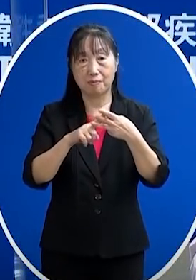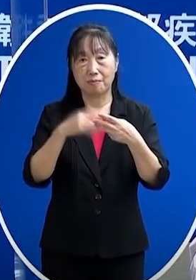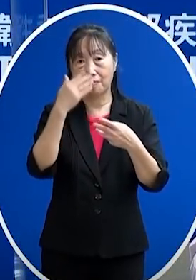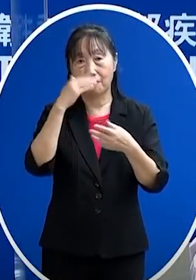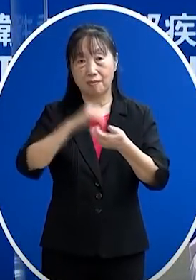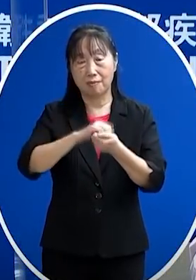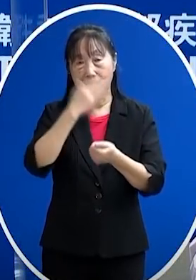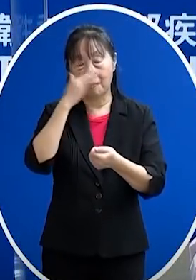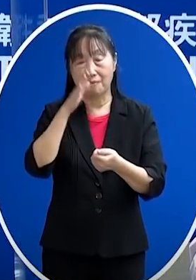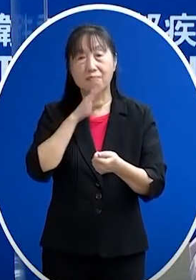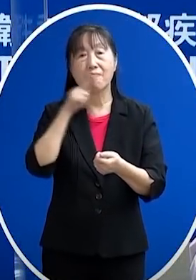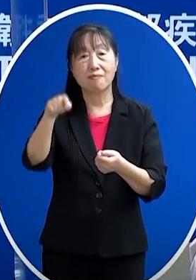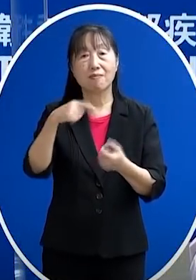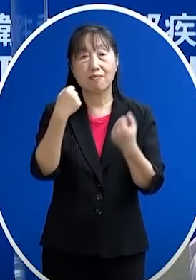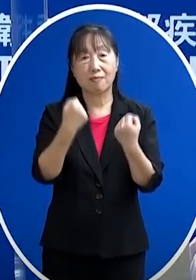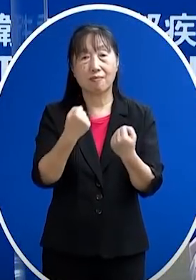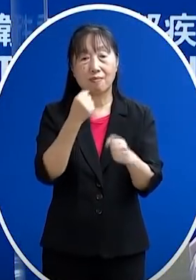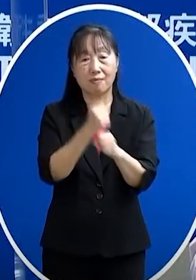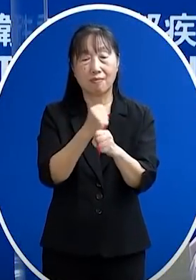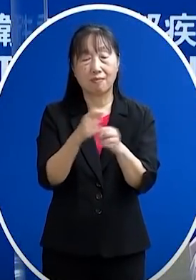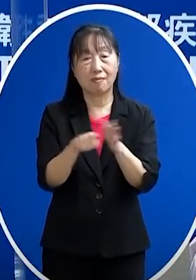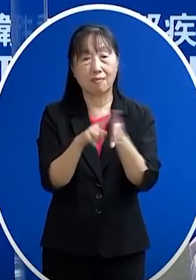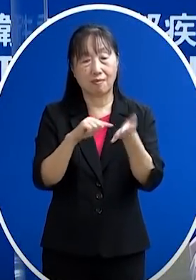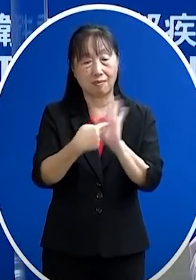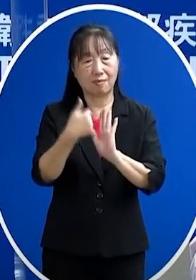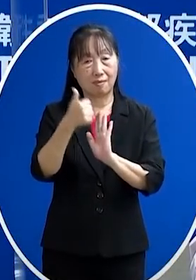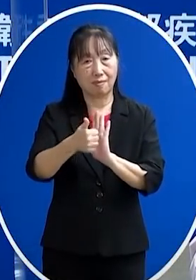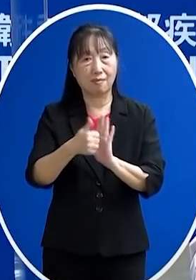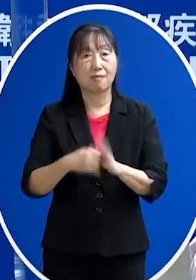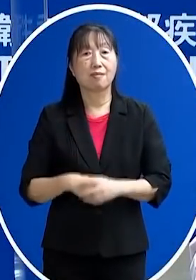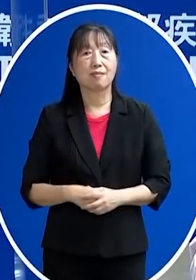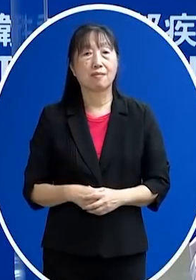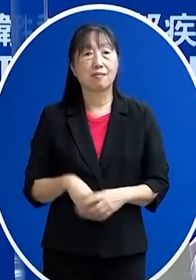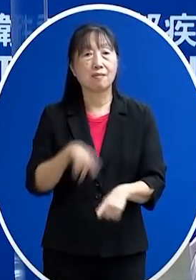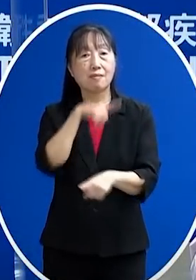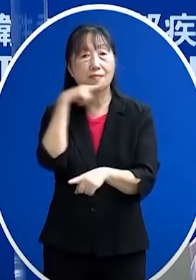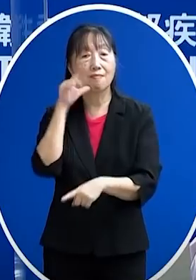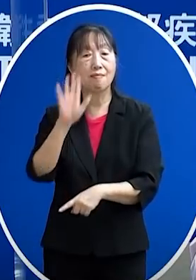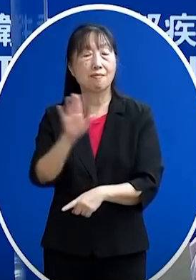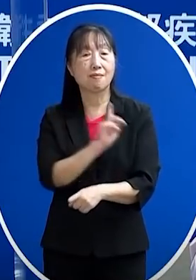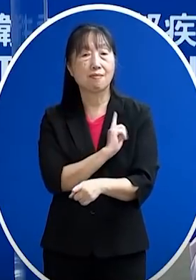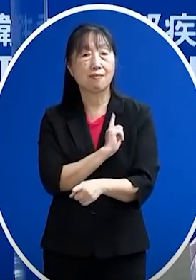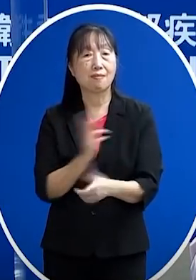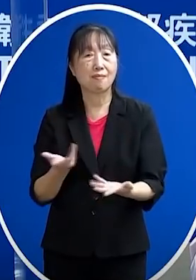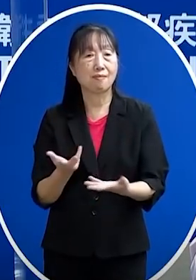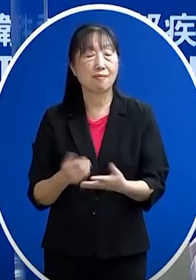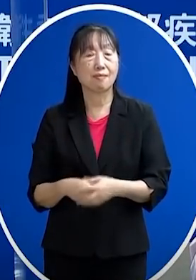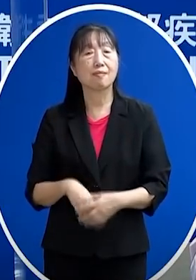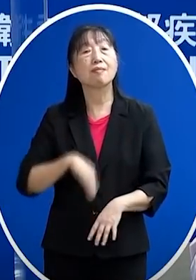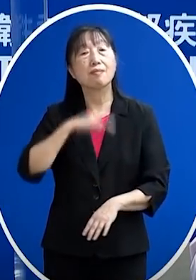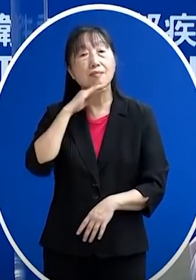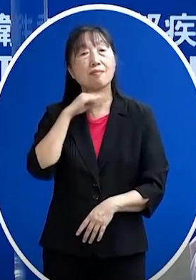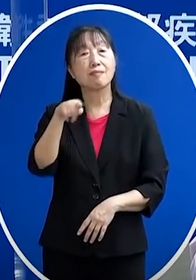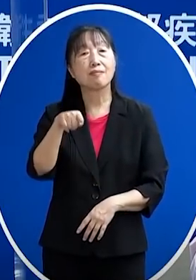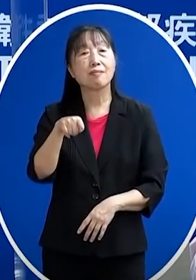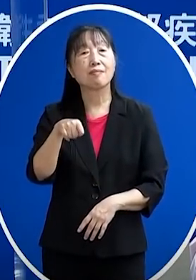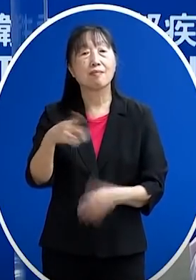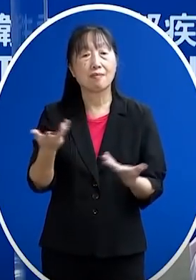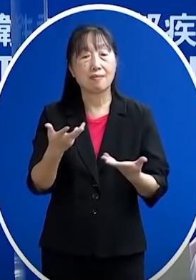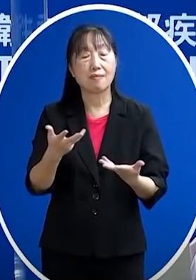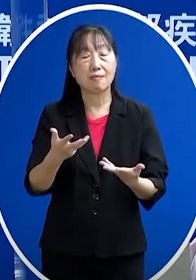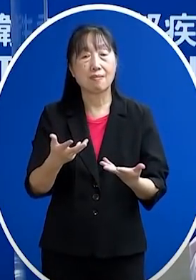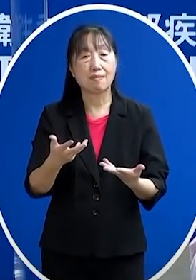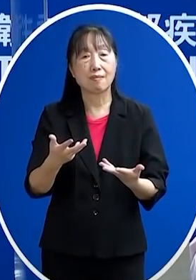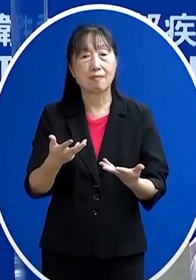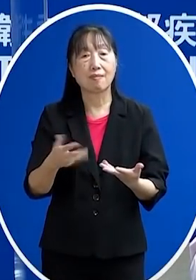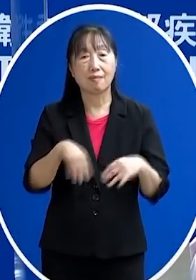在公领域表现得非常好，好，那里面在私领域的事情那一切我们带他水落石出，